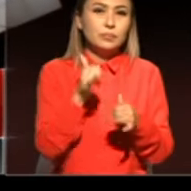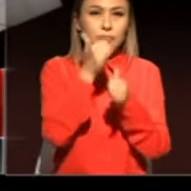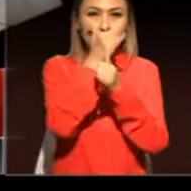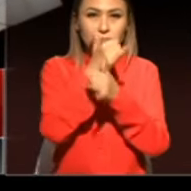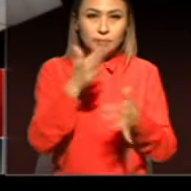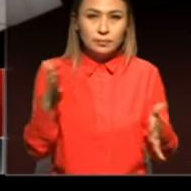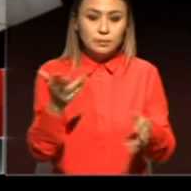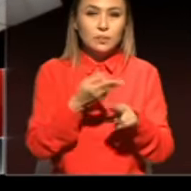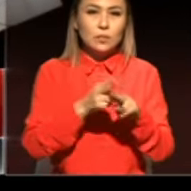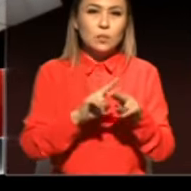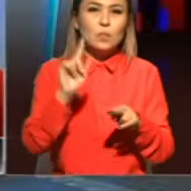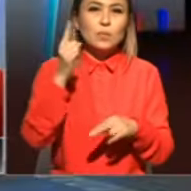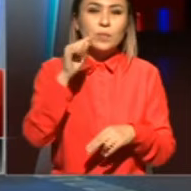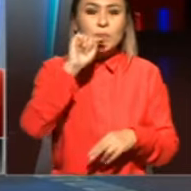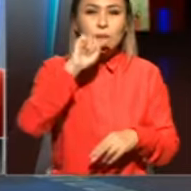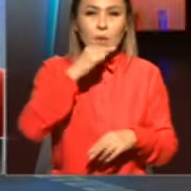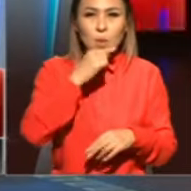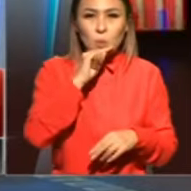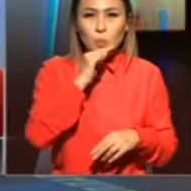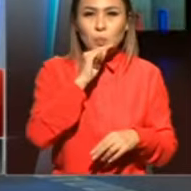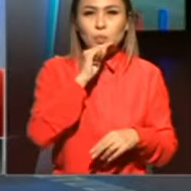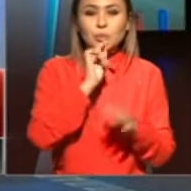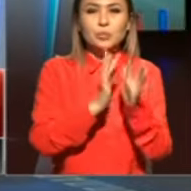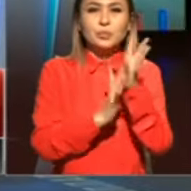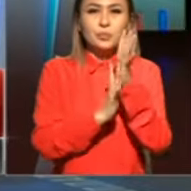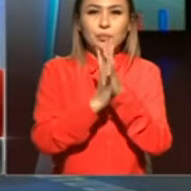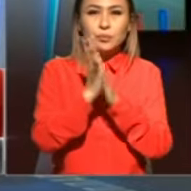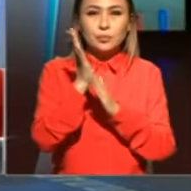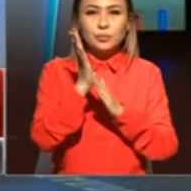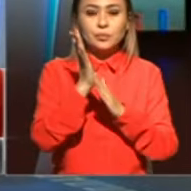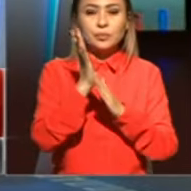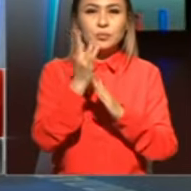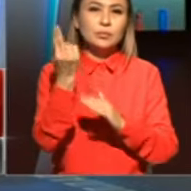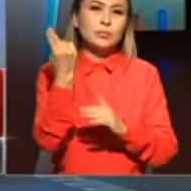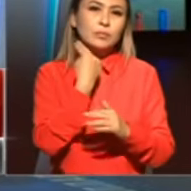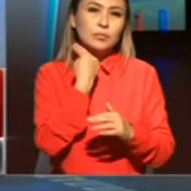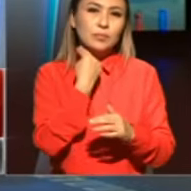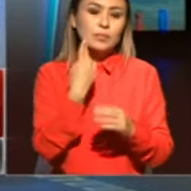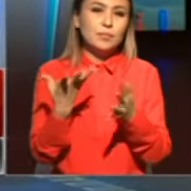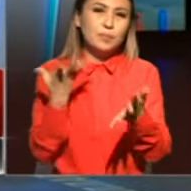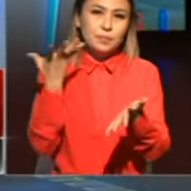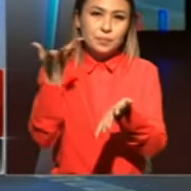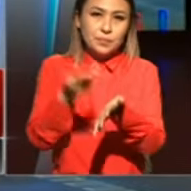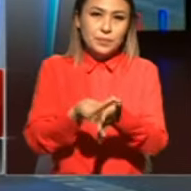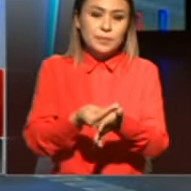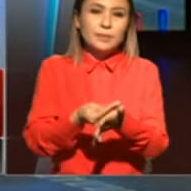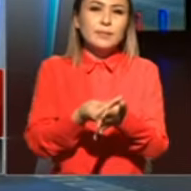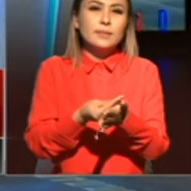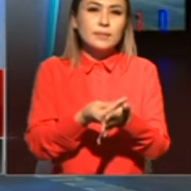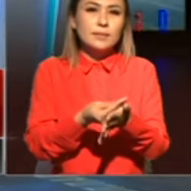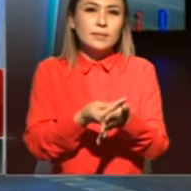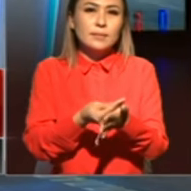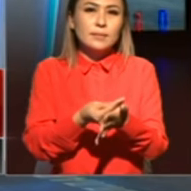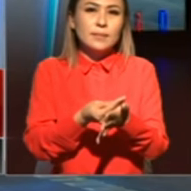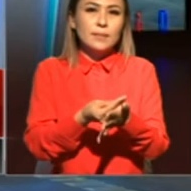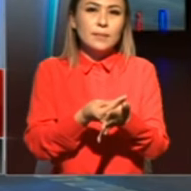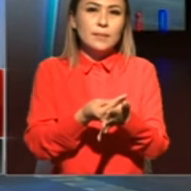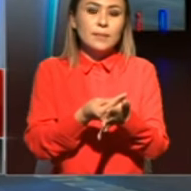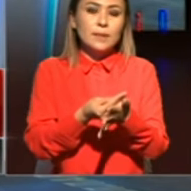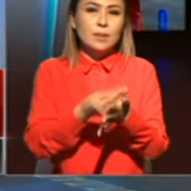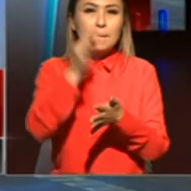Өйткені экономиканың өсу деңгейі қарызды өтеу жаңағы